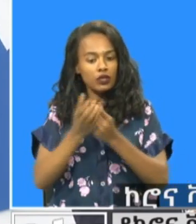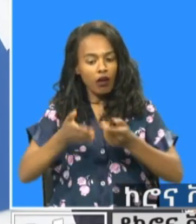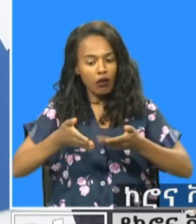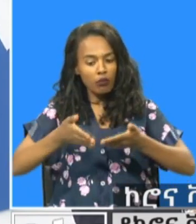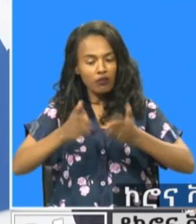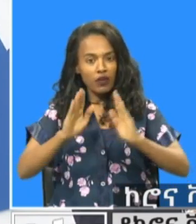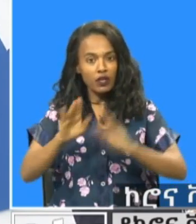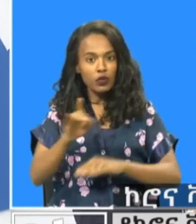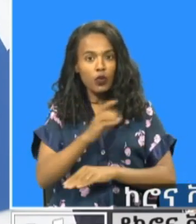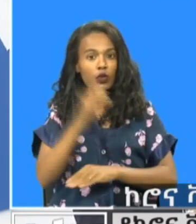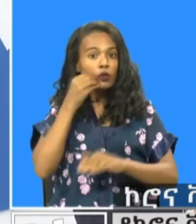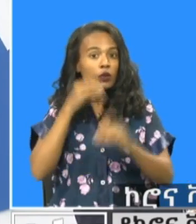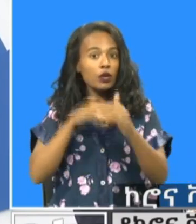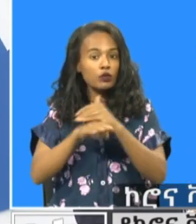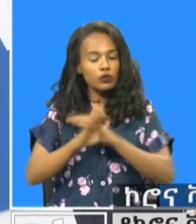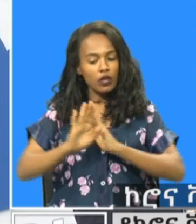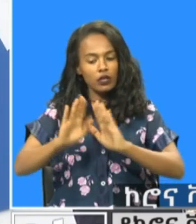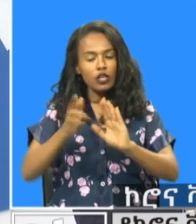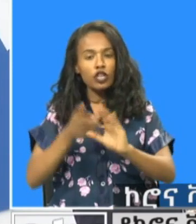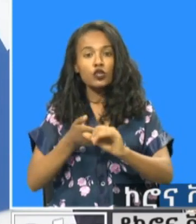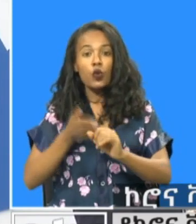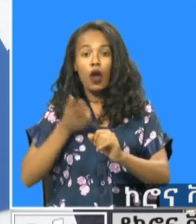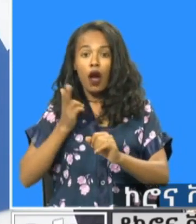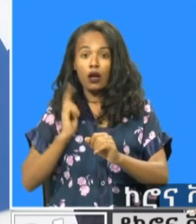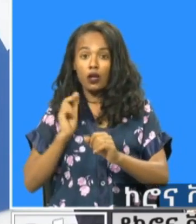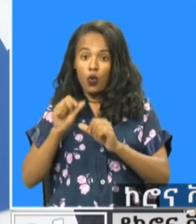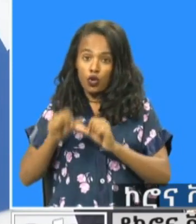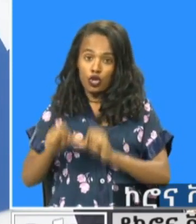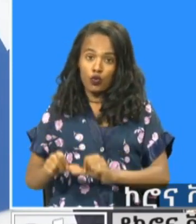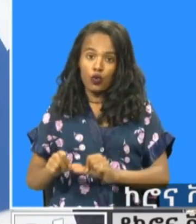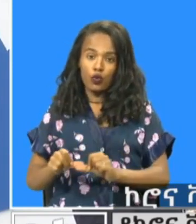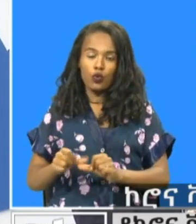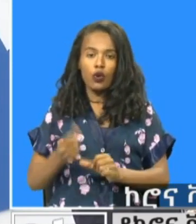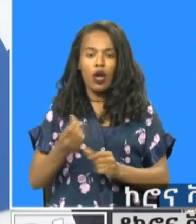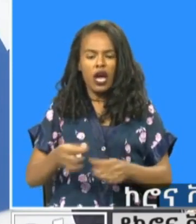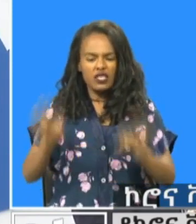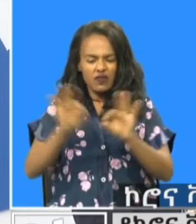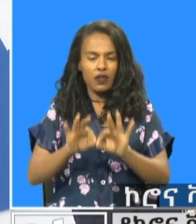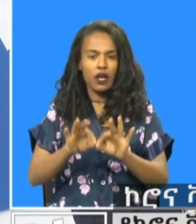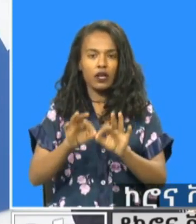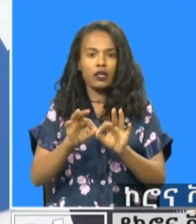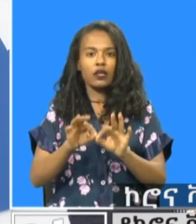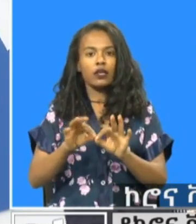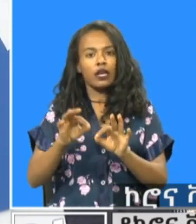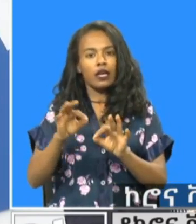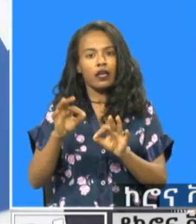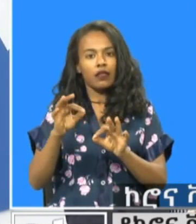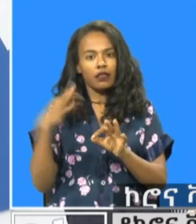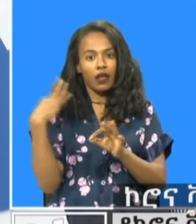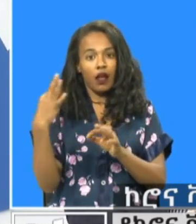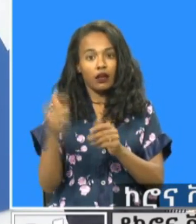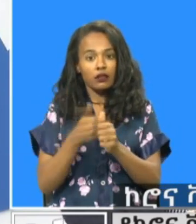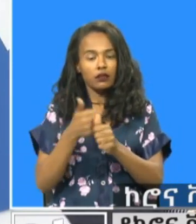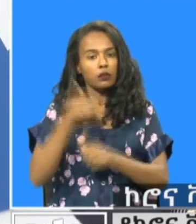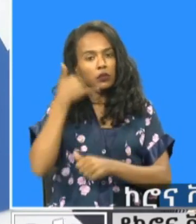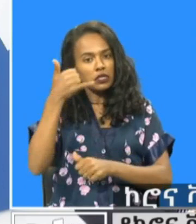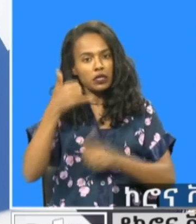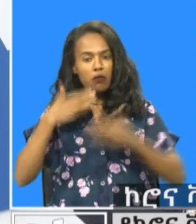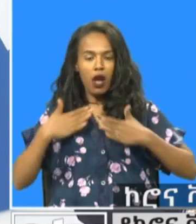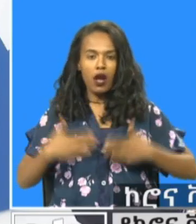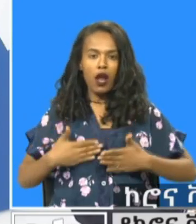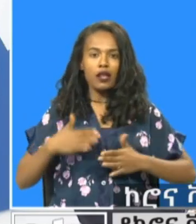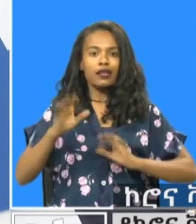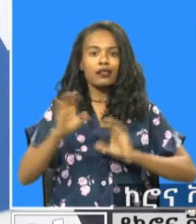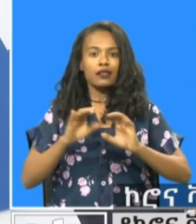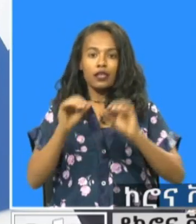ከሆነ በቤት ውስጥ ራሳቸውን አግልለው እንዲቆዩና አስፈላጊው የጤና ክትትል በስልክና በአካልም እንዳስፈላጊነቱ